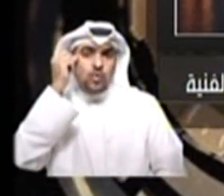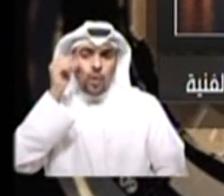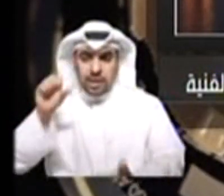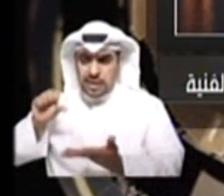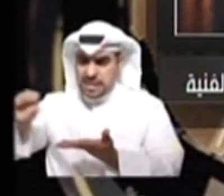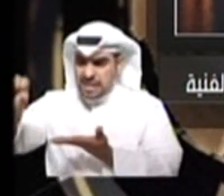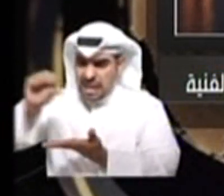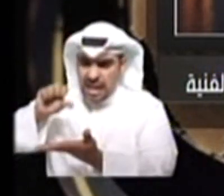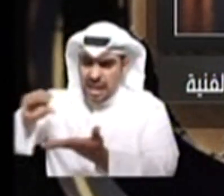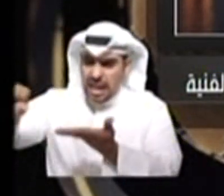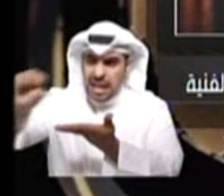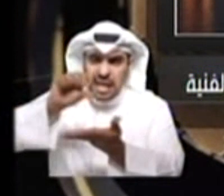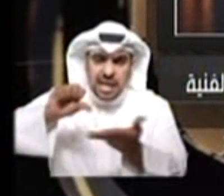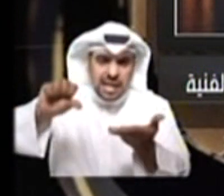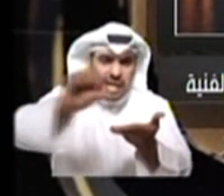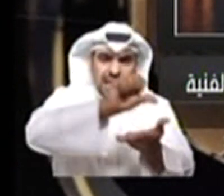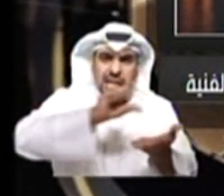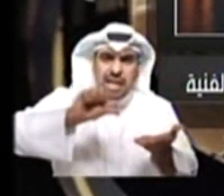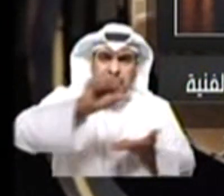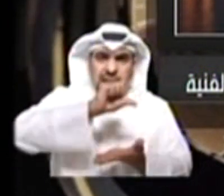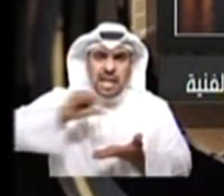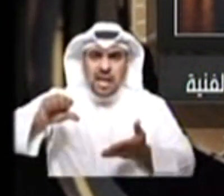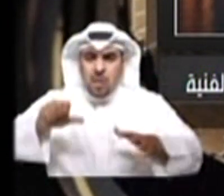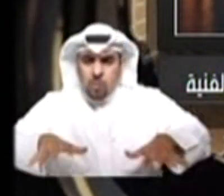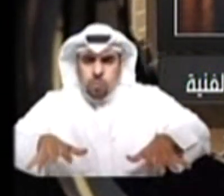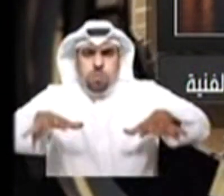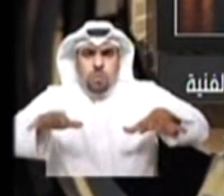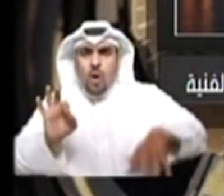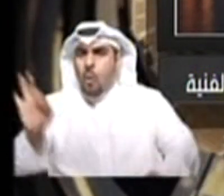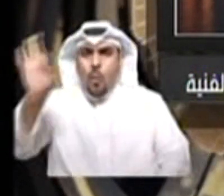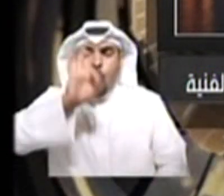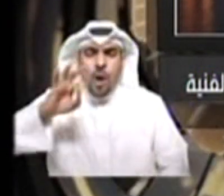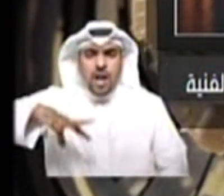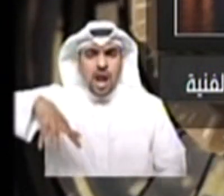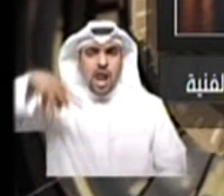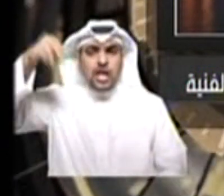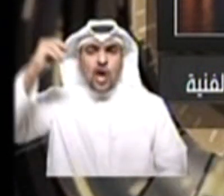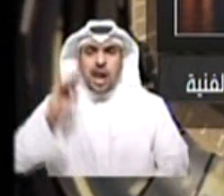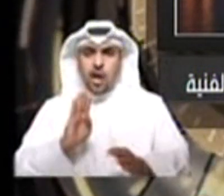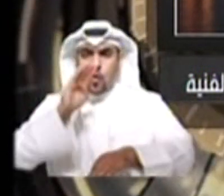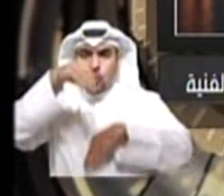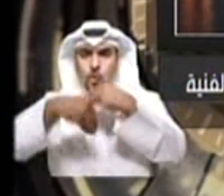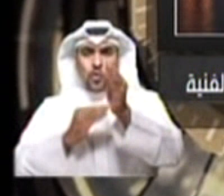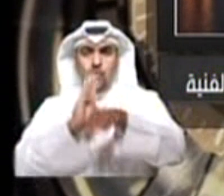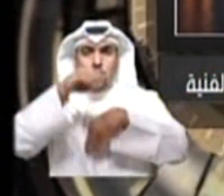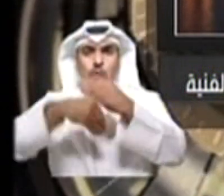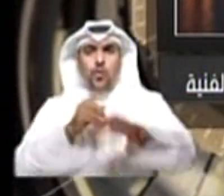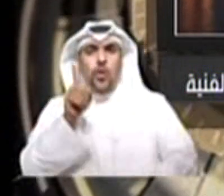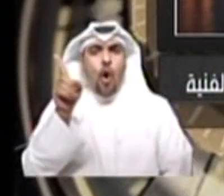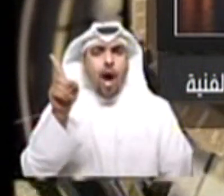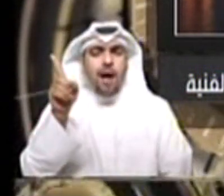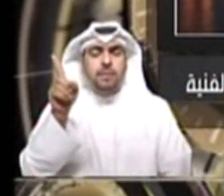في المنطقه المقابله لشاليهات الدوحه، وبالفعل يعني فعلت الهيئه العامه للبيئه اخطتها في هذا الجانب، تم